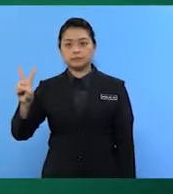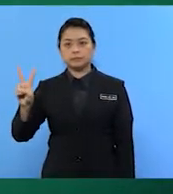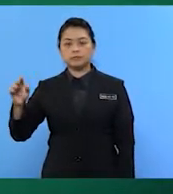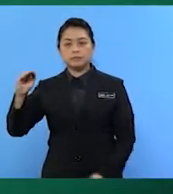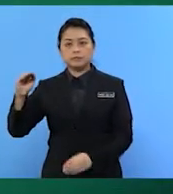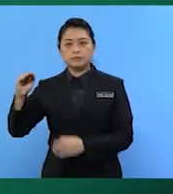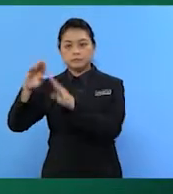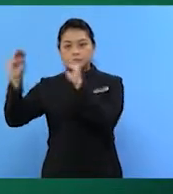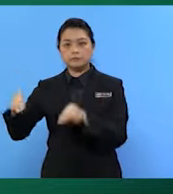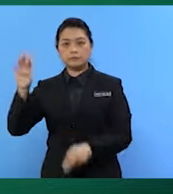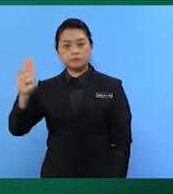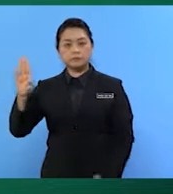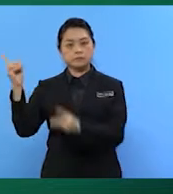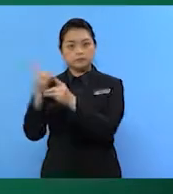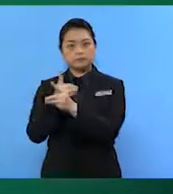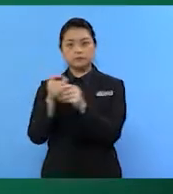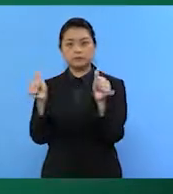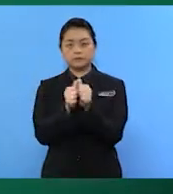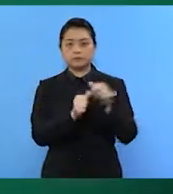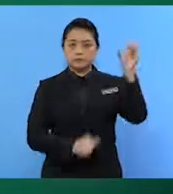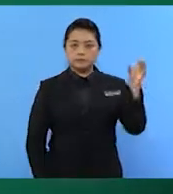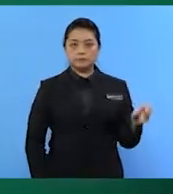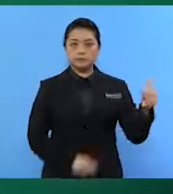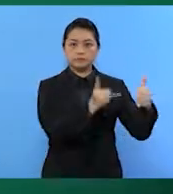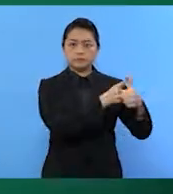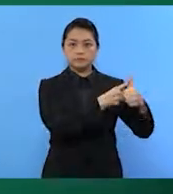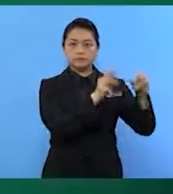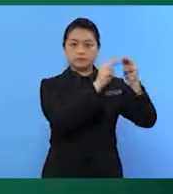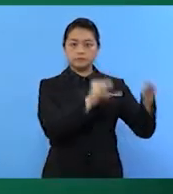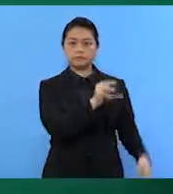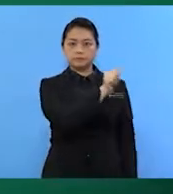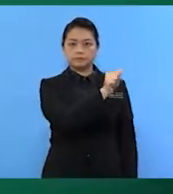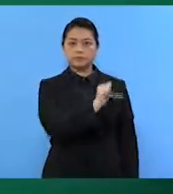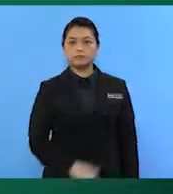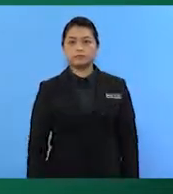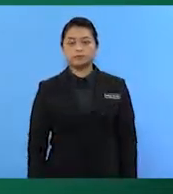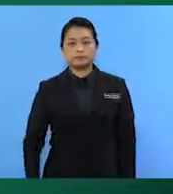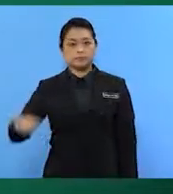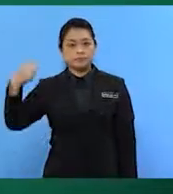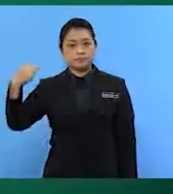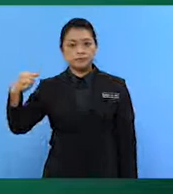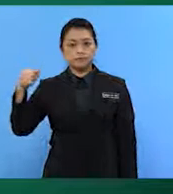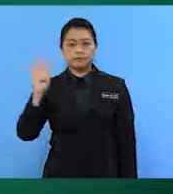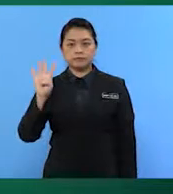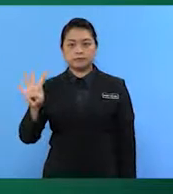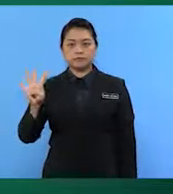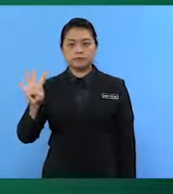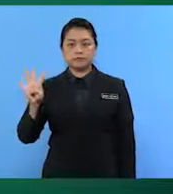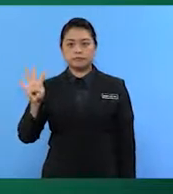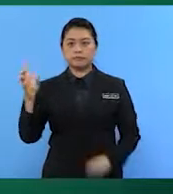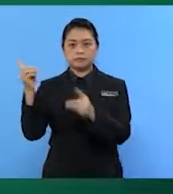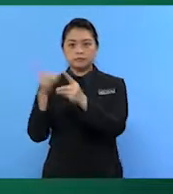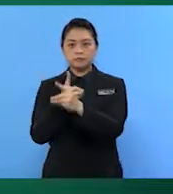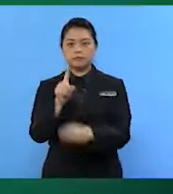B darab dengan laju pertama matriks A. Negatif 4